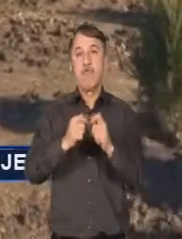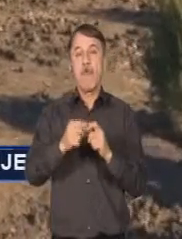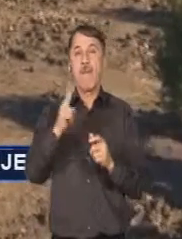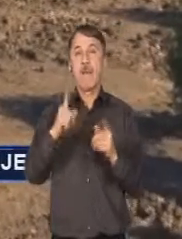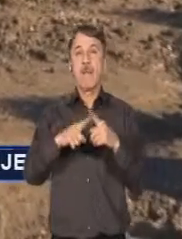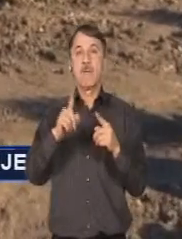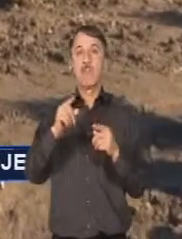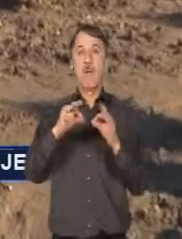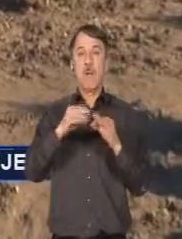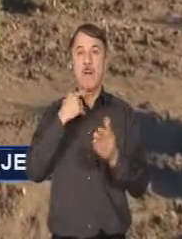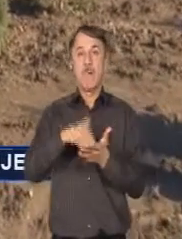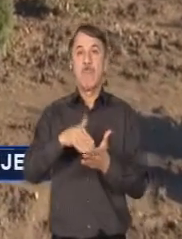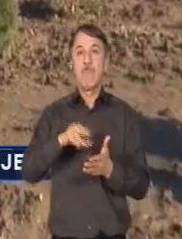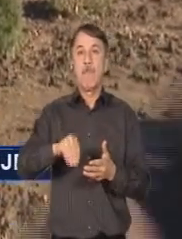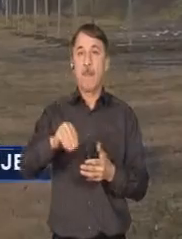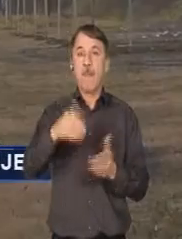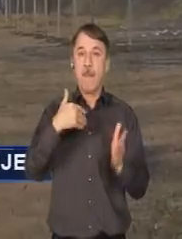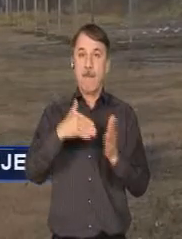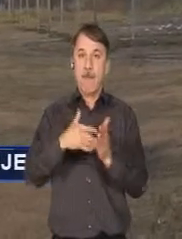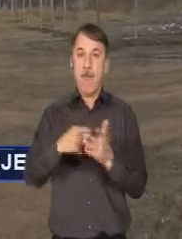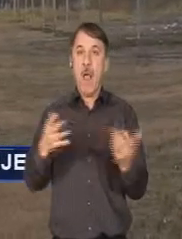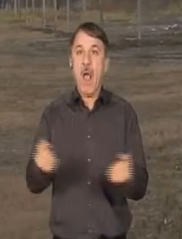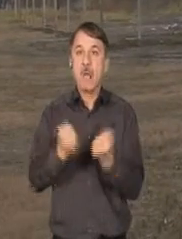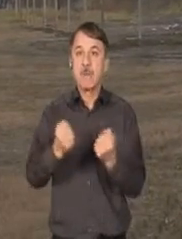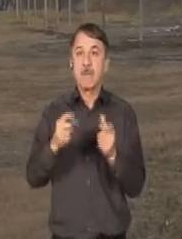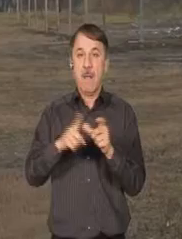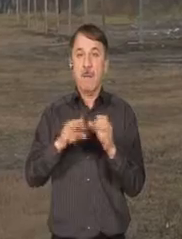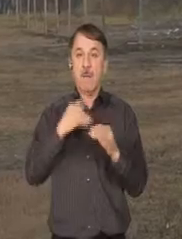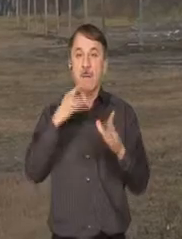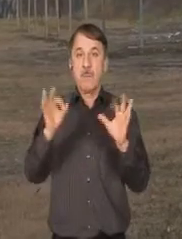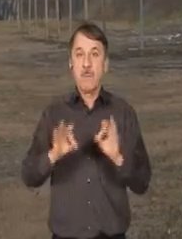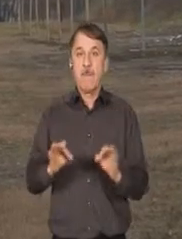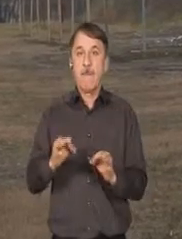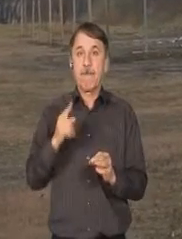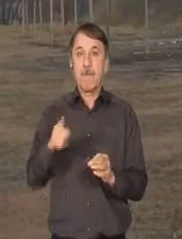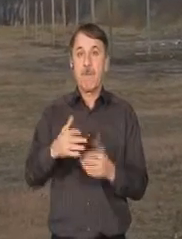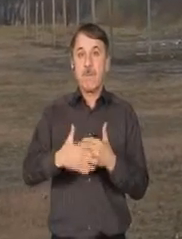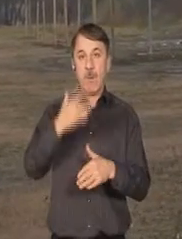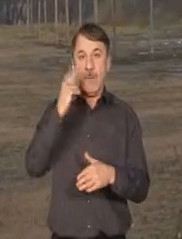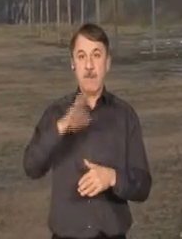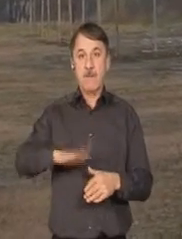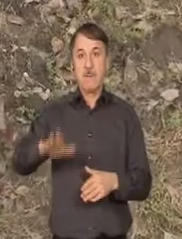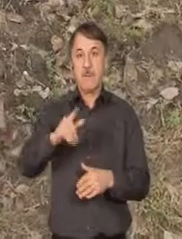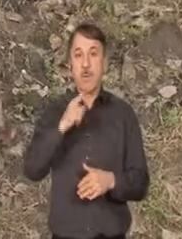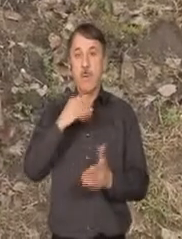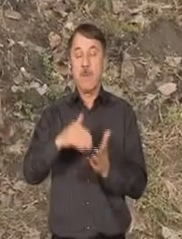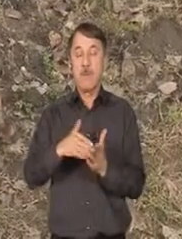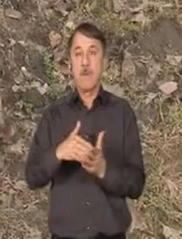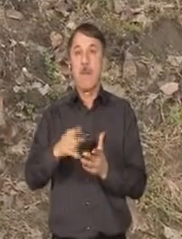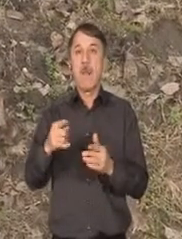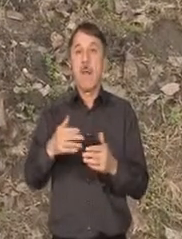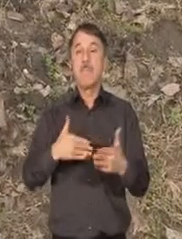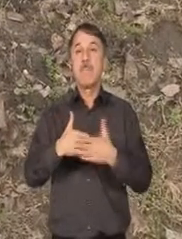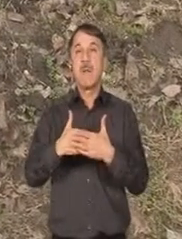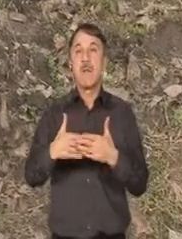barijera oko vrtića i boksova za kontejnere. Pored ove akcije izvršeno je i ozelenjavanje u 7 mesnih zajednica u gradu i